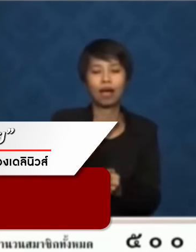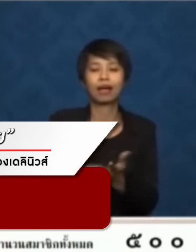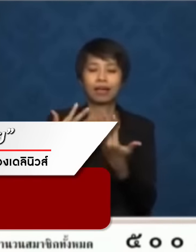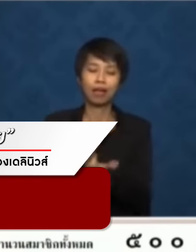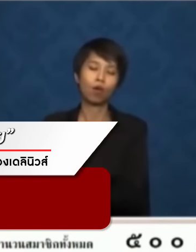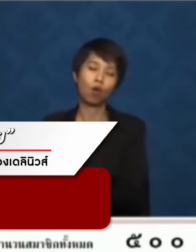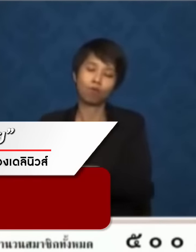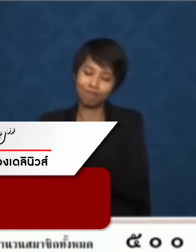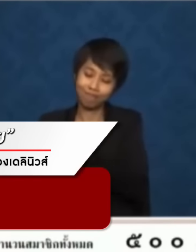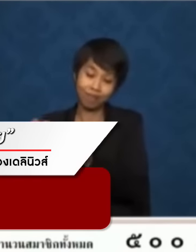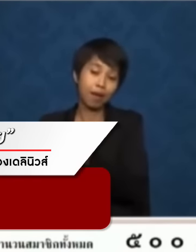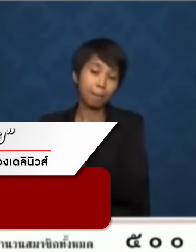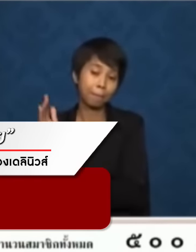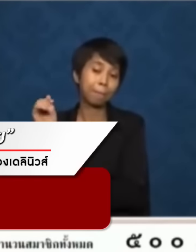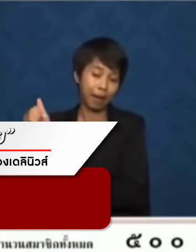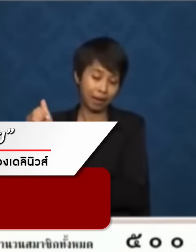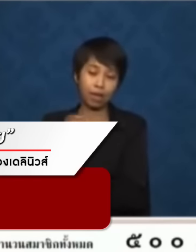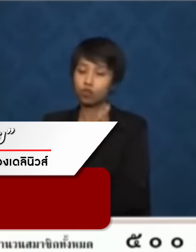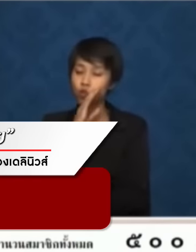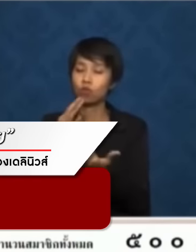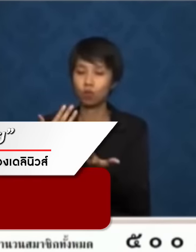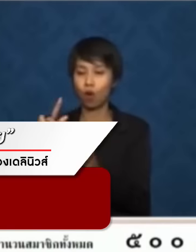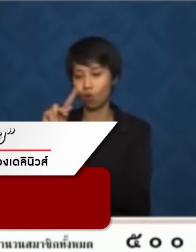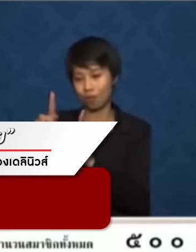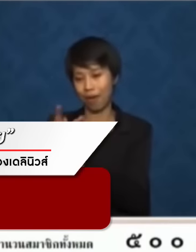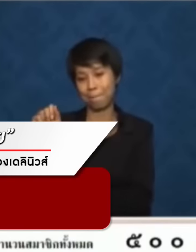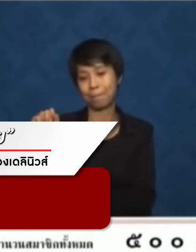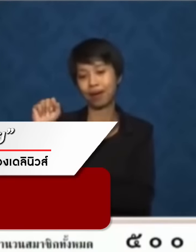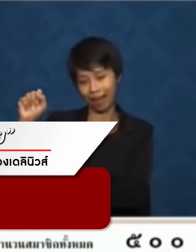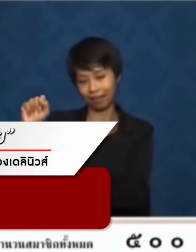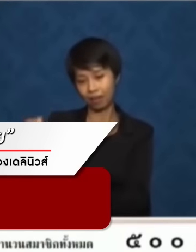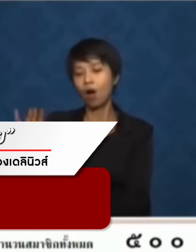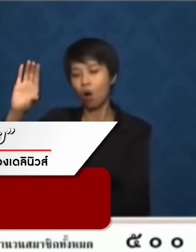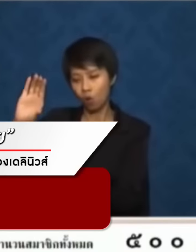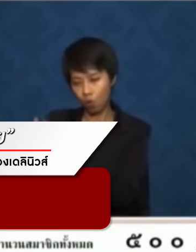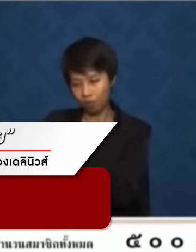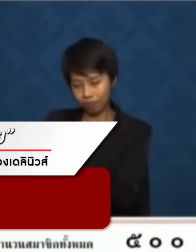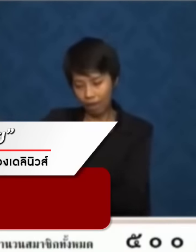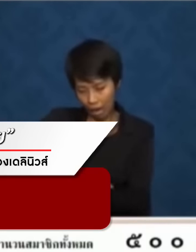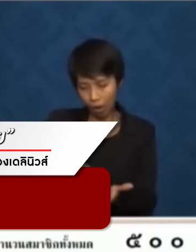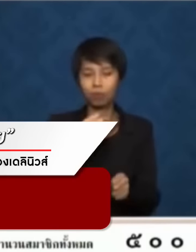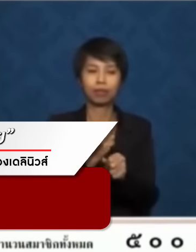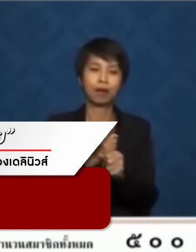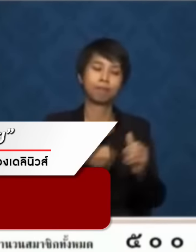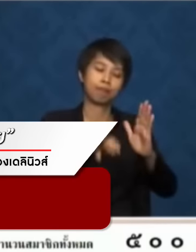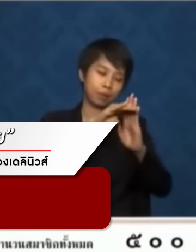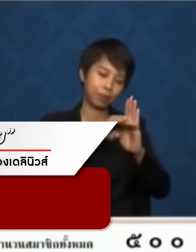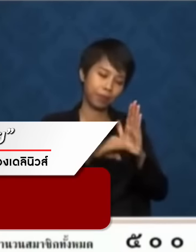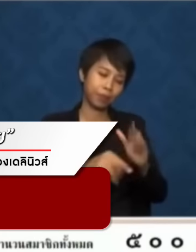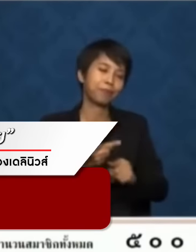กค้างอยู่นะครับผมเชื่อว่าไม่แน่อาจจะลงทะเบียนก่อนสิ้นเดือนกรกฎาคมนี้ก็ได้นะ